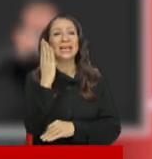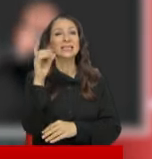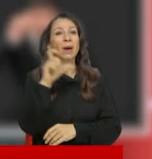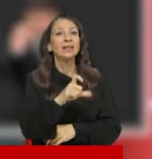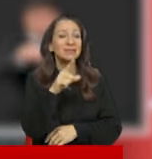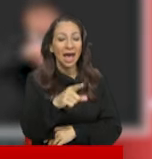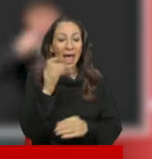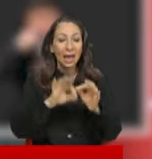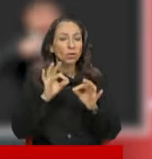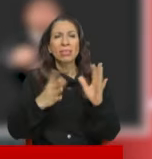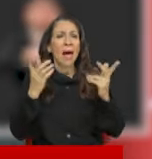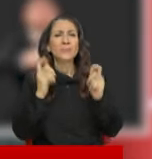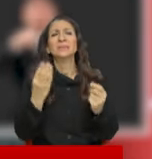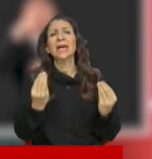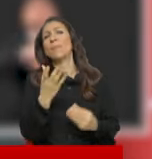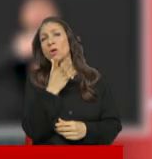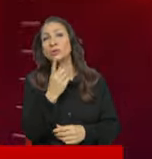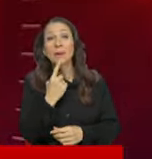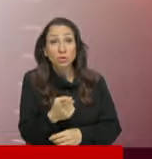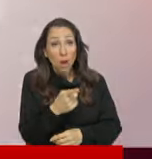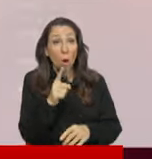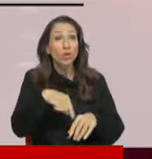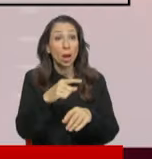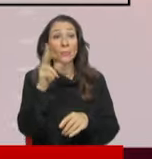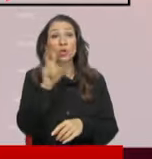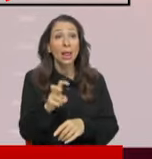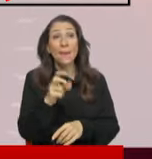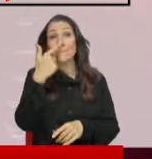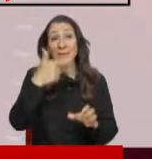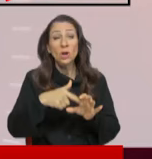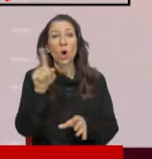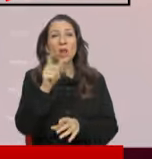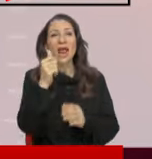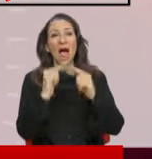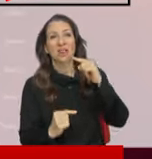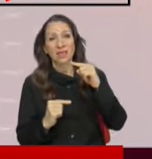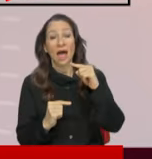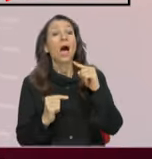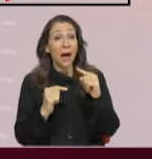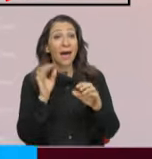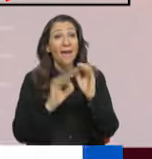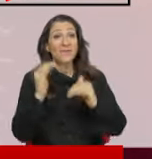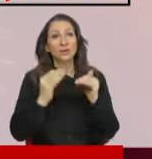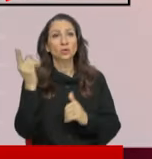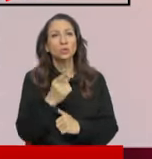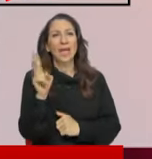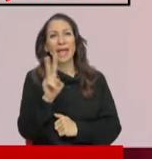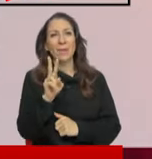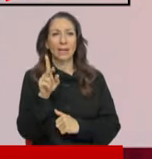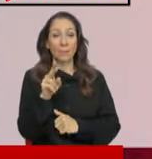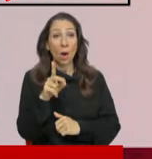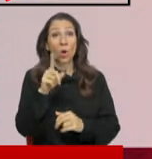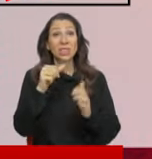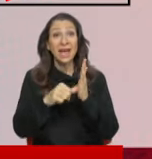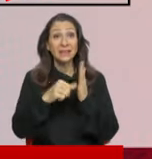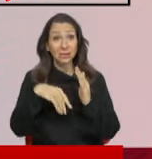ayında da ekonomide ne yaptığımızı iyi biliyoruz demişti o dönem dolarda benzinde 10 liranın altındaydı enflasyon % 20'ler deydi